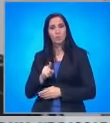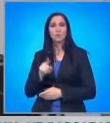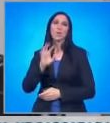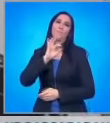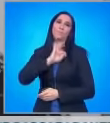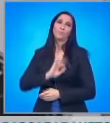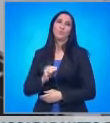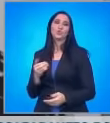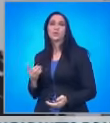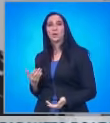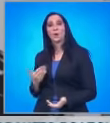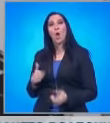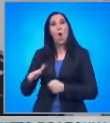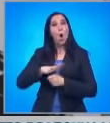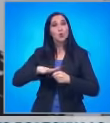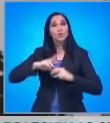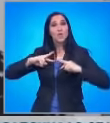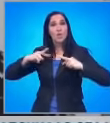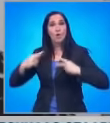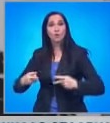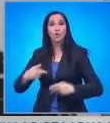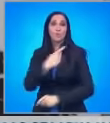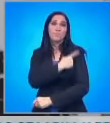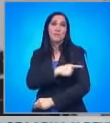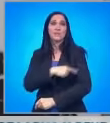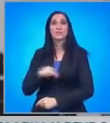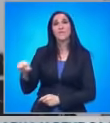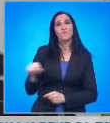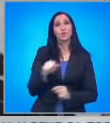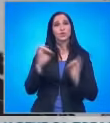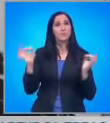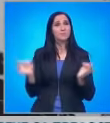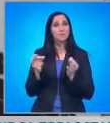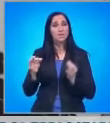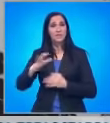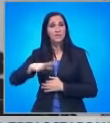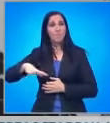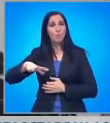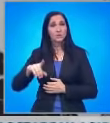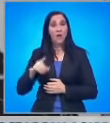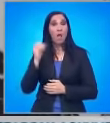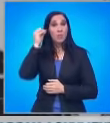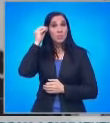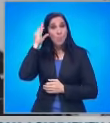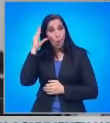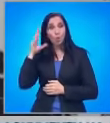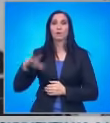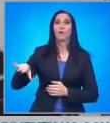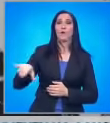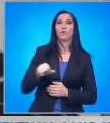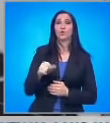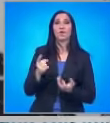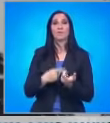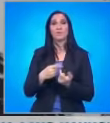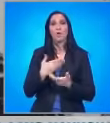получи аргументирани отговори от медицински водещи специалисти в областта. Науката е водеща във